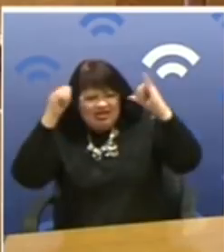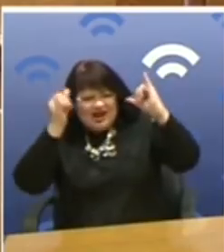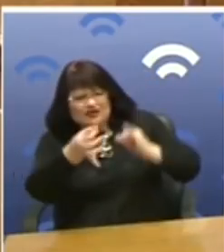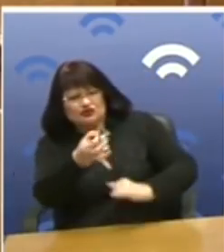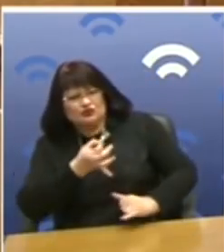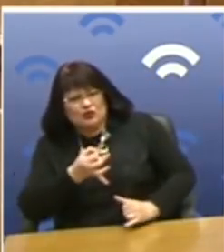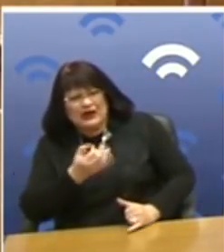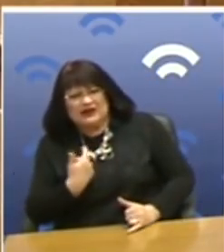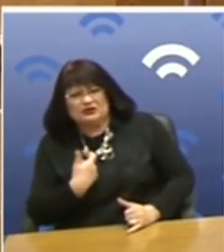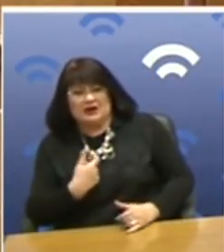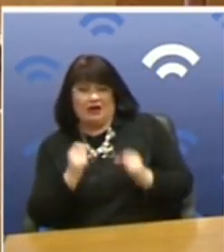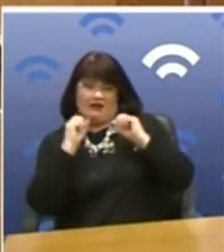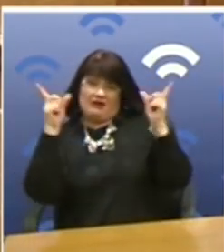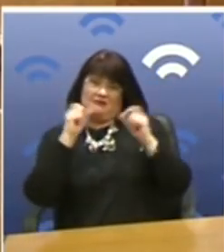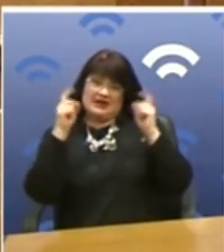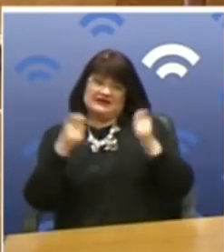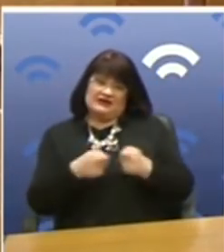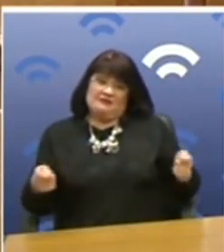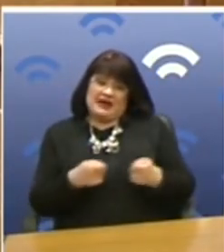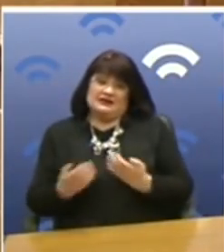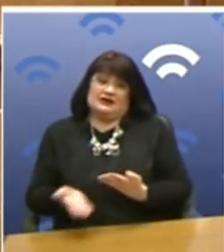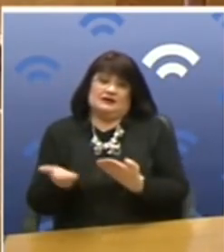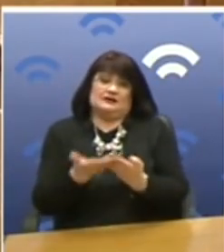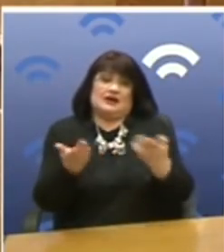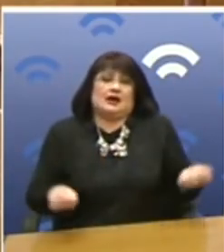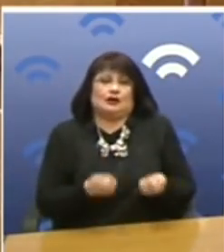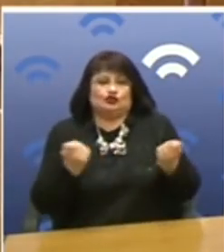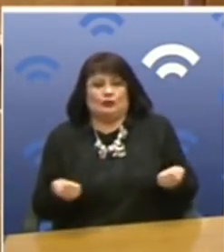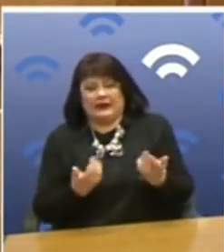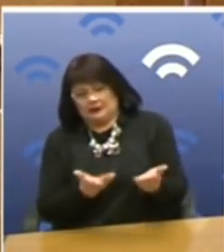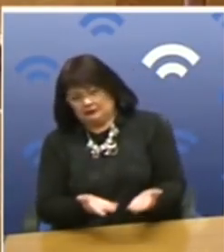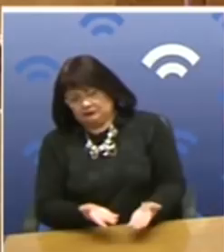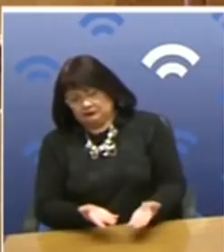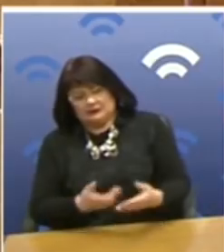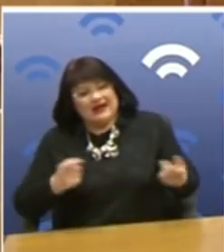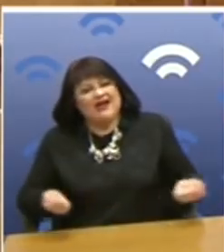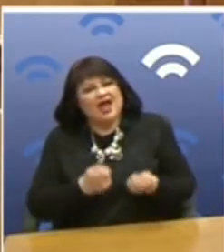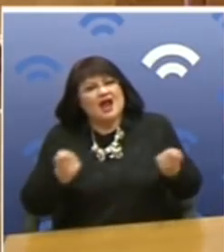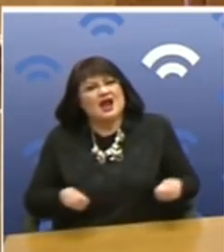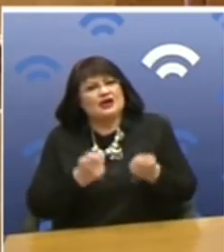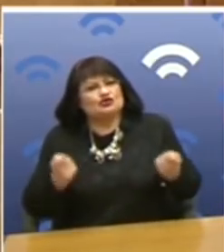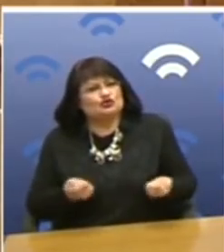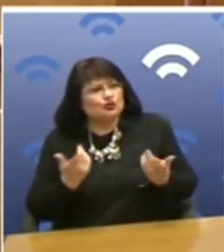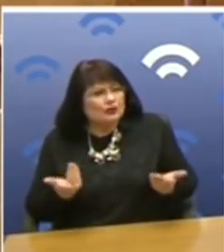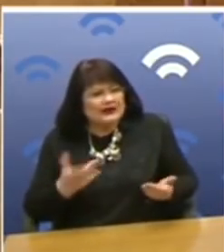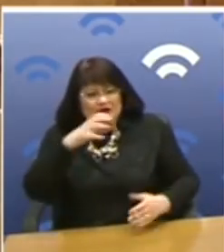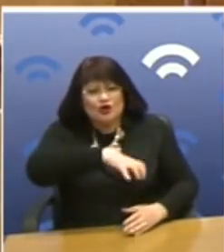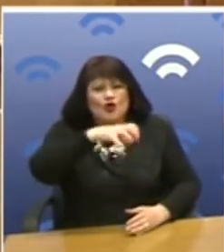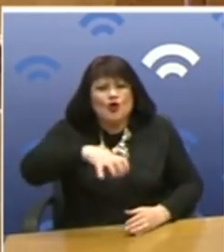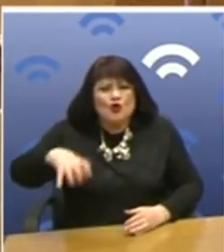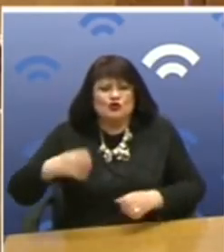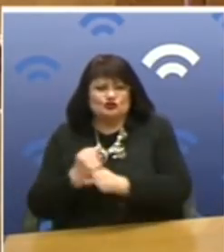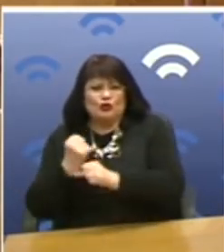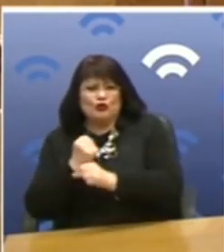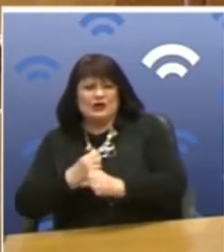δήθεν πρωτοφανή μέτρα στήριξης των εργαζομένων. Οι εργαζόμενοι από κλάδους και χώρους δουλειάς που